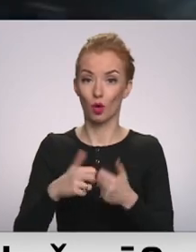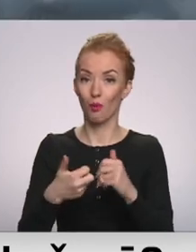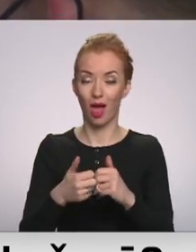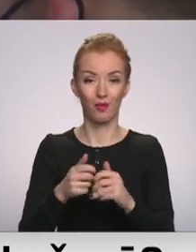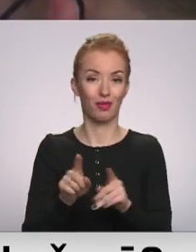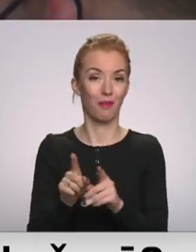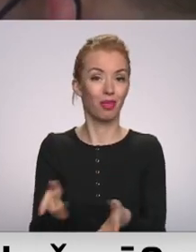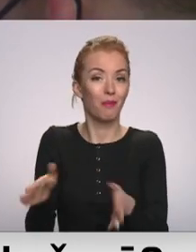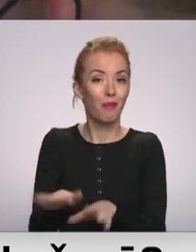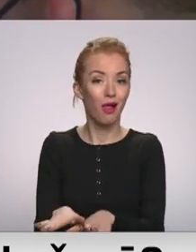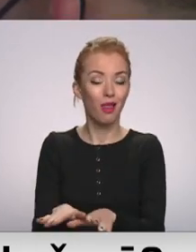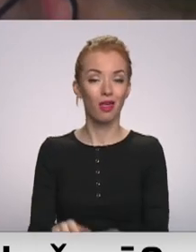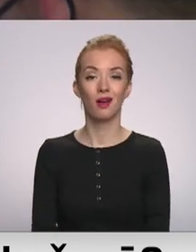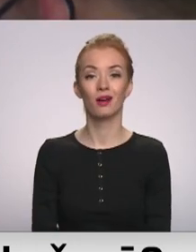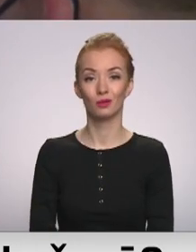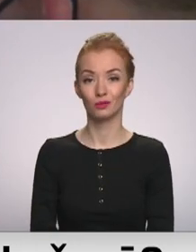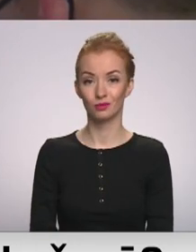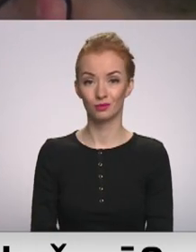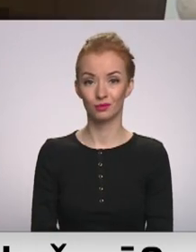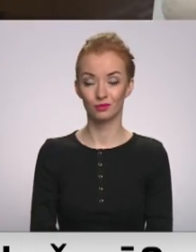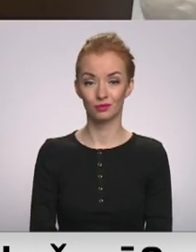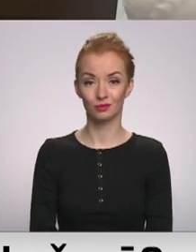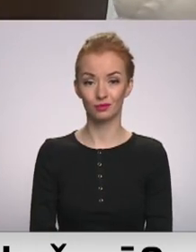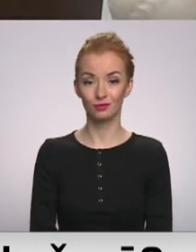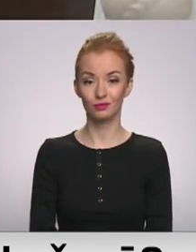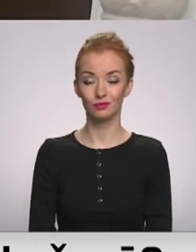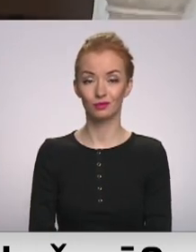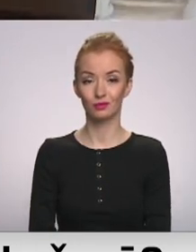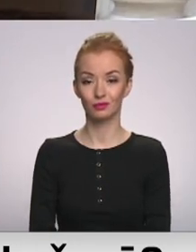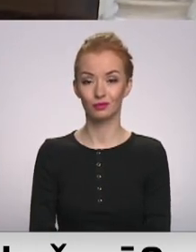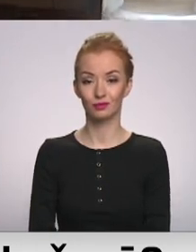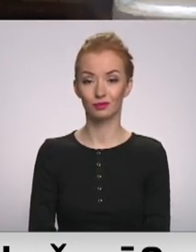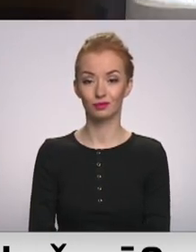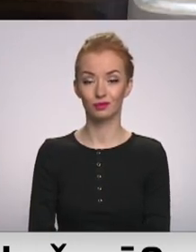nebūs atrisināta. Paula Dēvica, Oto Ailts, speciāli Latvijas televīzijai.